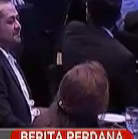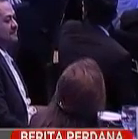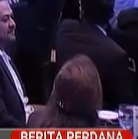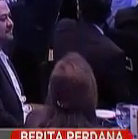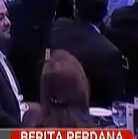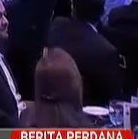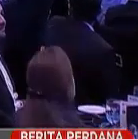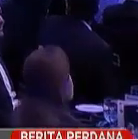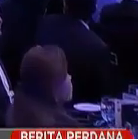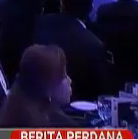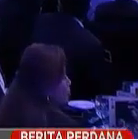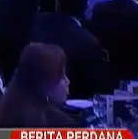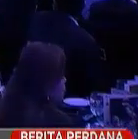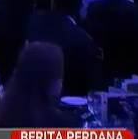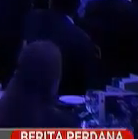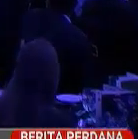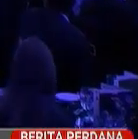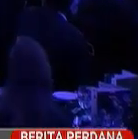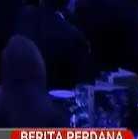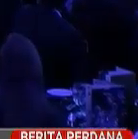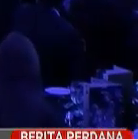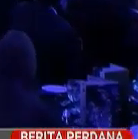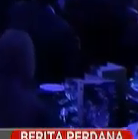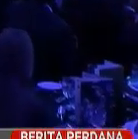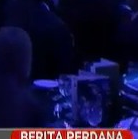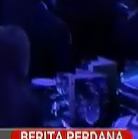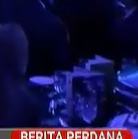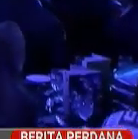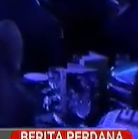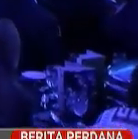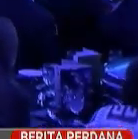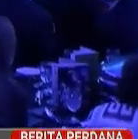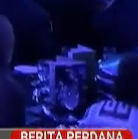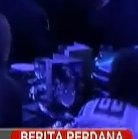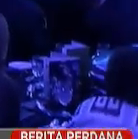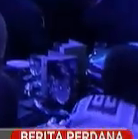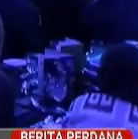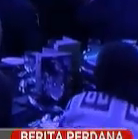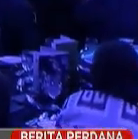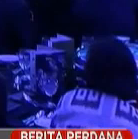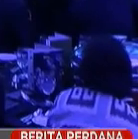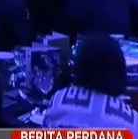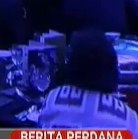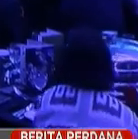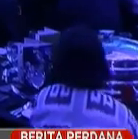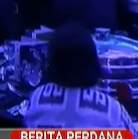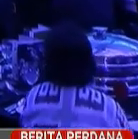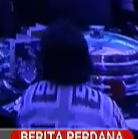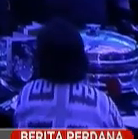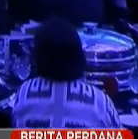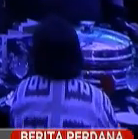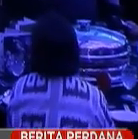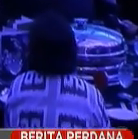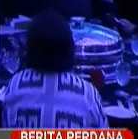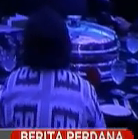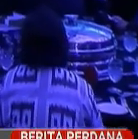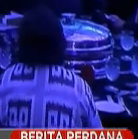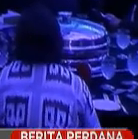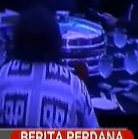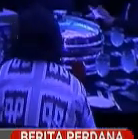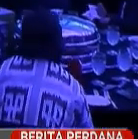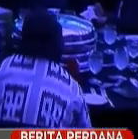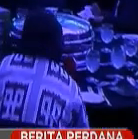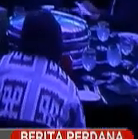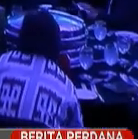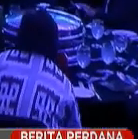Distinguished guests, ladies and gentlemen, 5G Malaysia, progressing humanity, will unlock great new opportunities for the country.